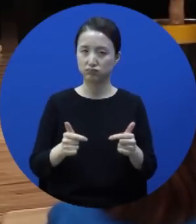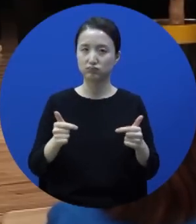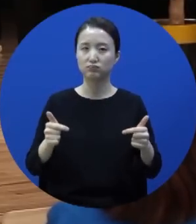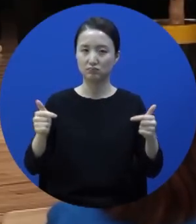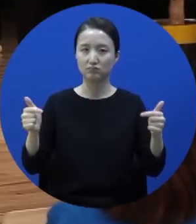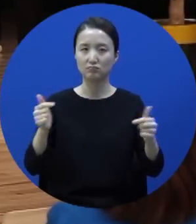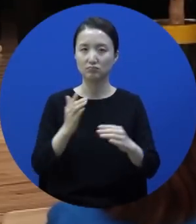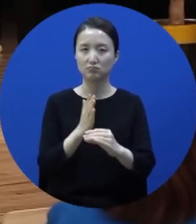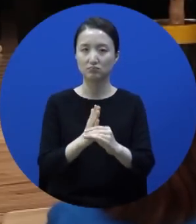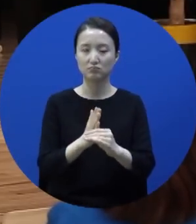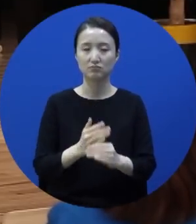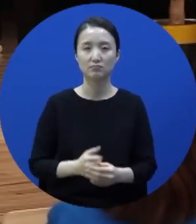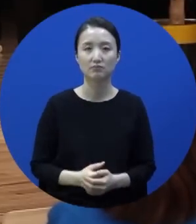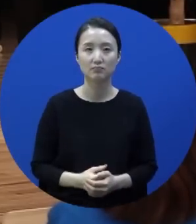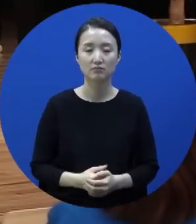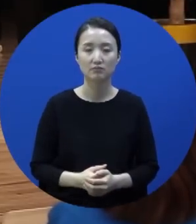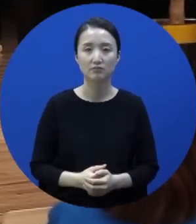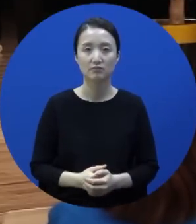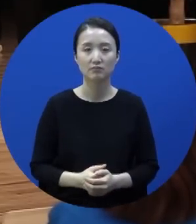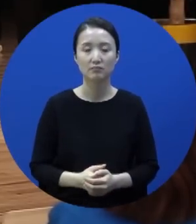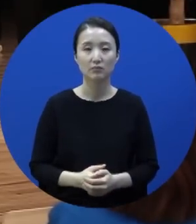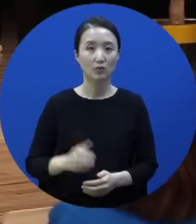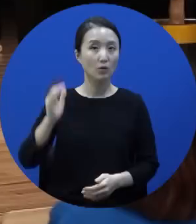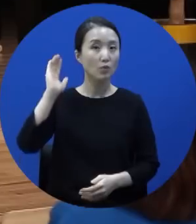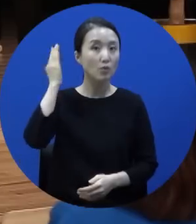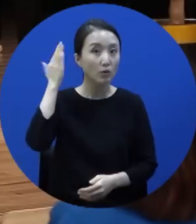시대에 살고 있는지 한번 생각해 보셨나요?